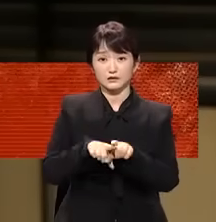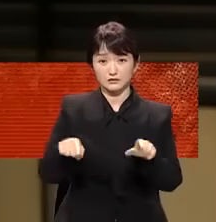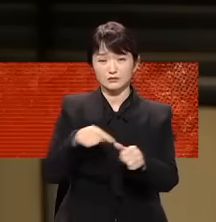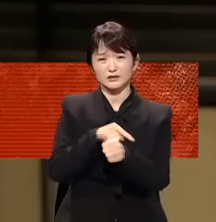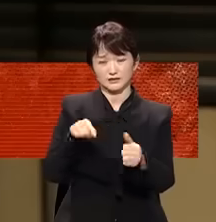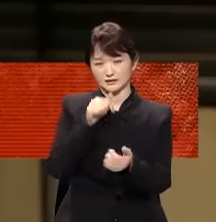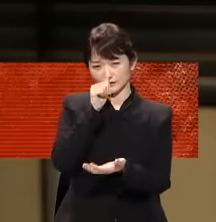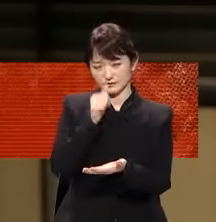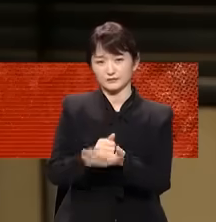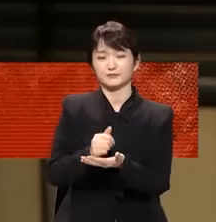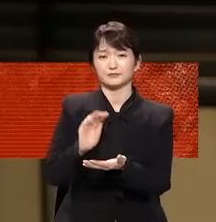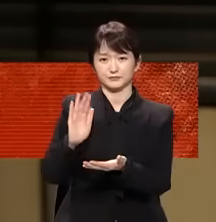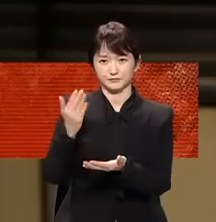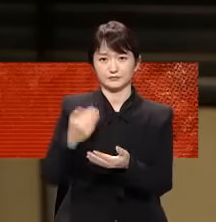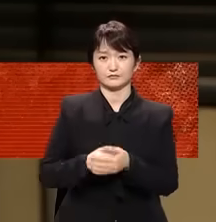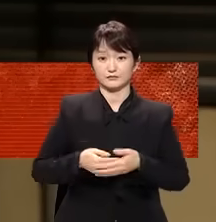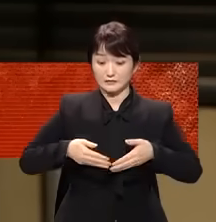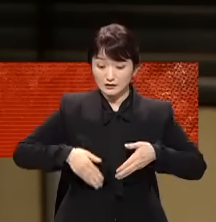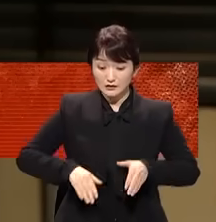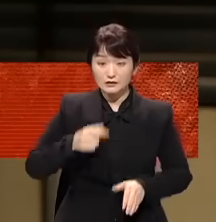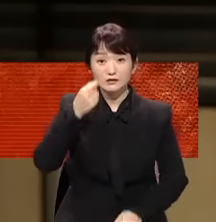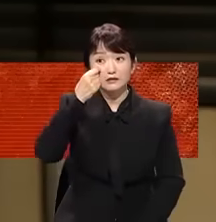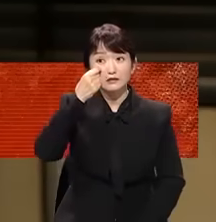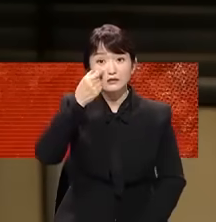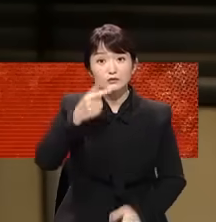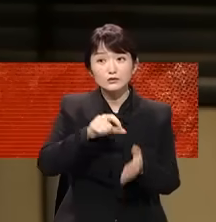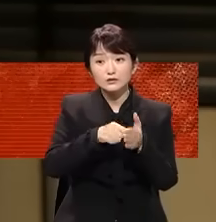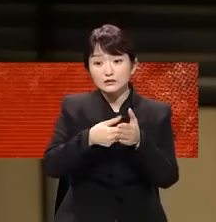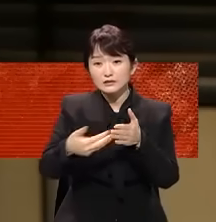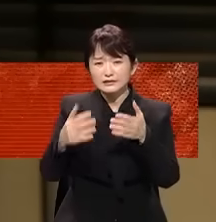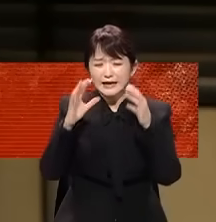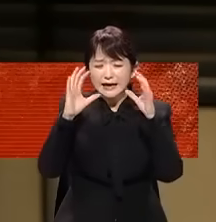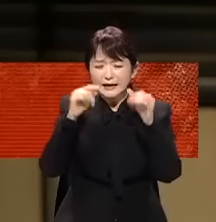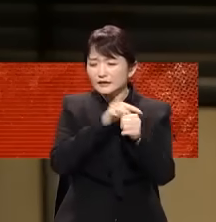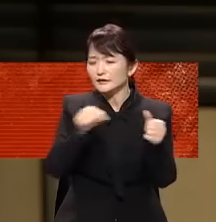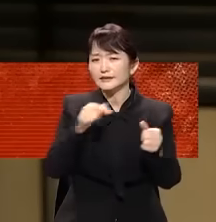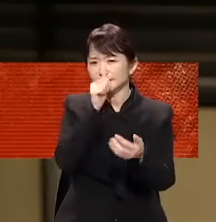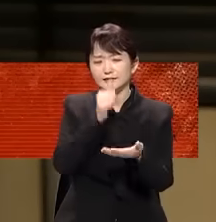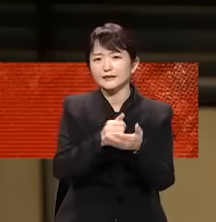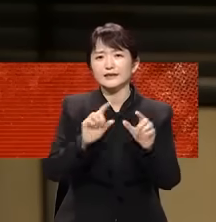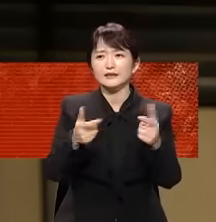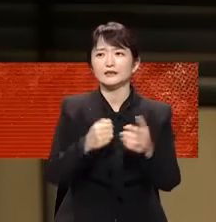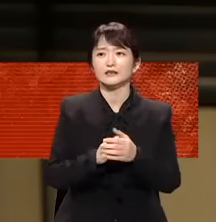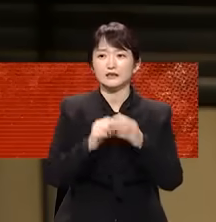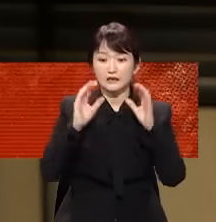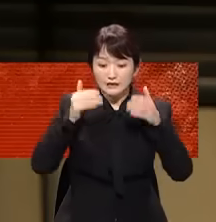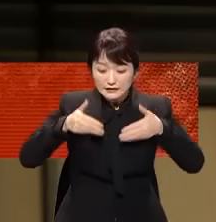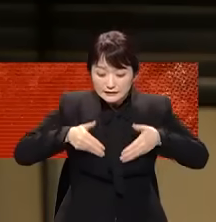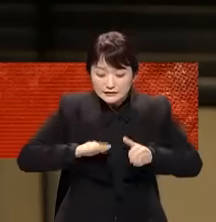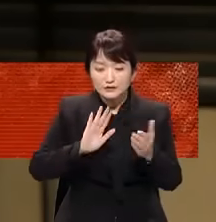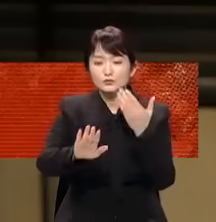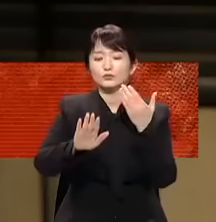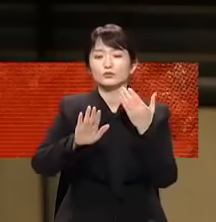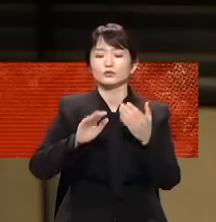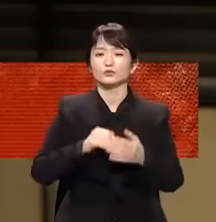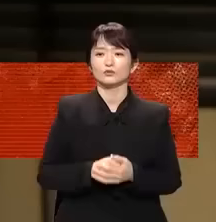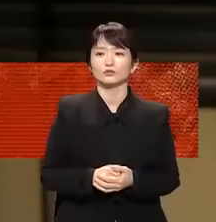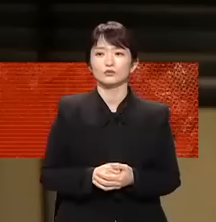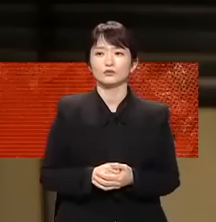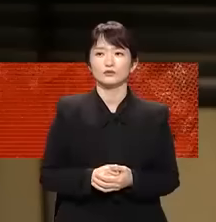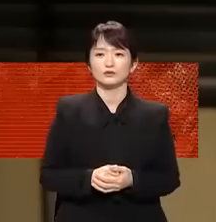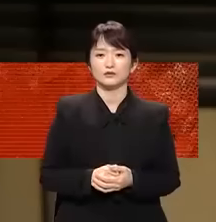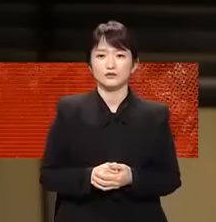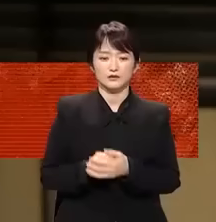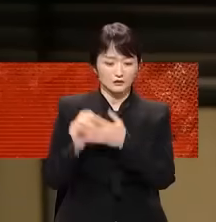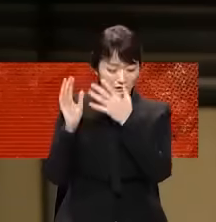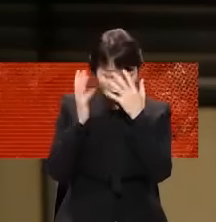적용이 되는 거고요 그리고 출생하고 6개월 정도가 지났기 때문에 영하 사례자는 아닙니다 이게 출생 직후의 뭐 그런 극도의